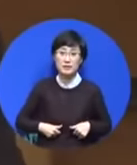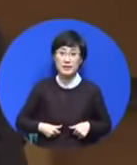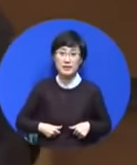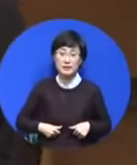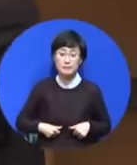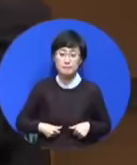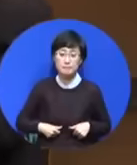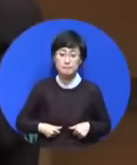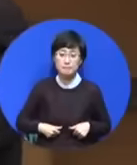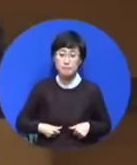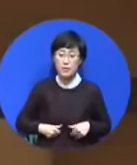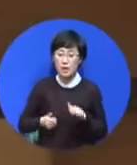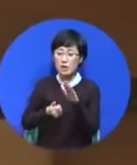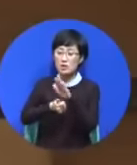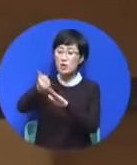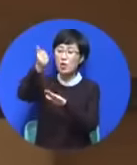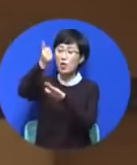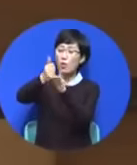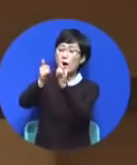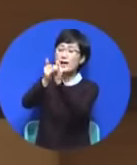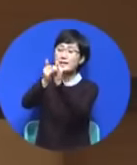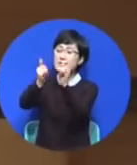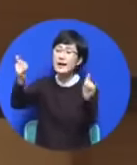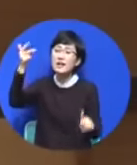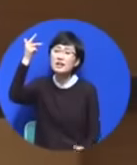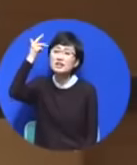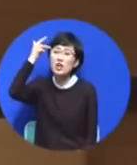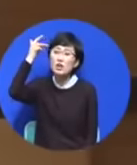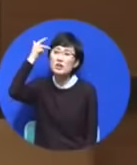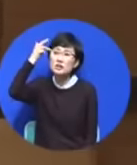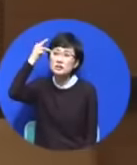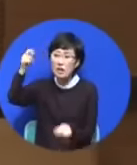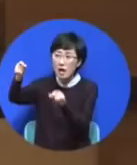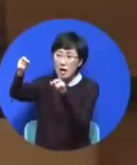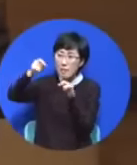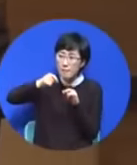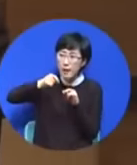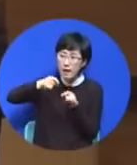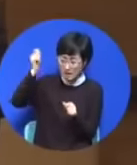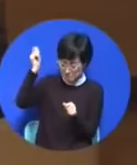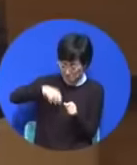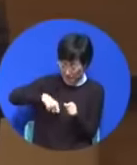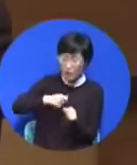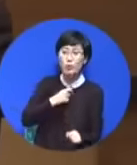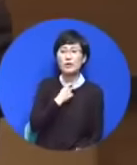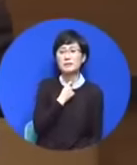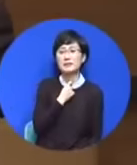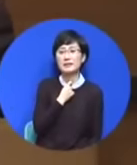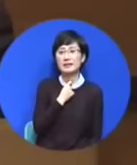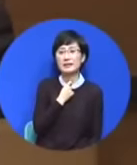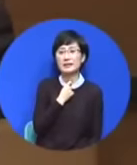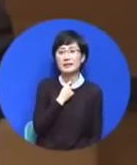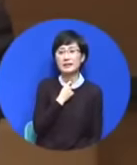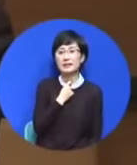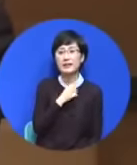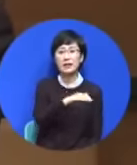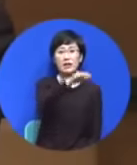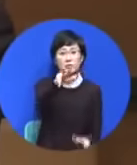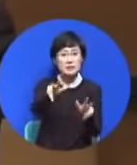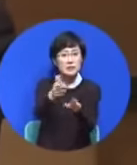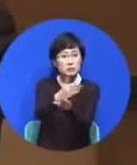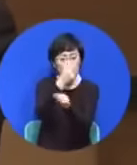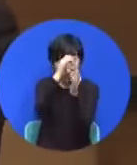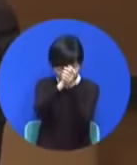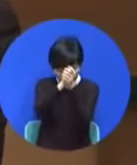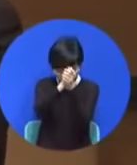성공자의 정신을 우리에게 심어야 된다 여러분들이 기도하면서 가고